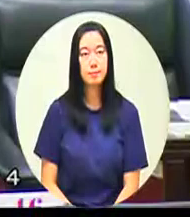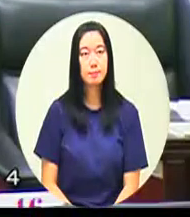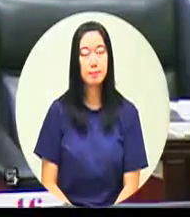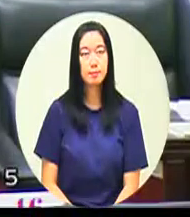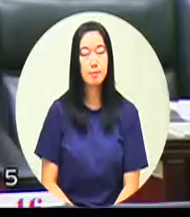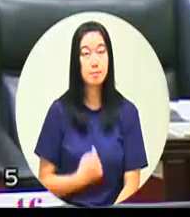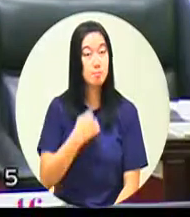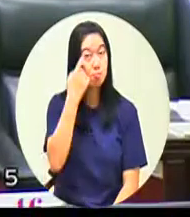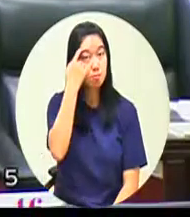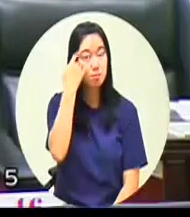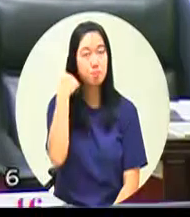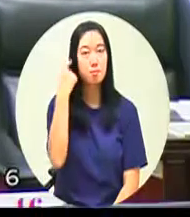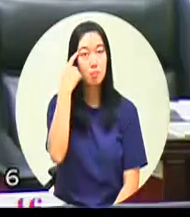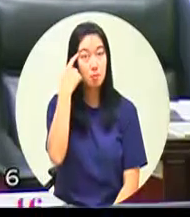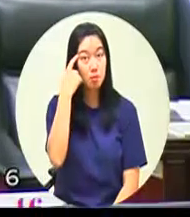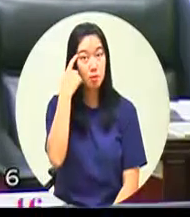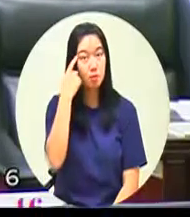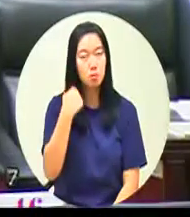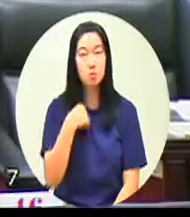想法是讲，咱是毋是